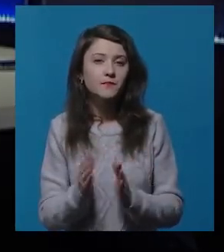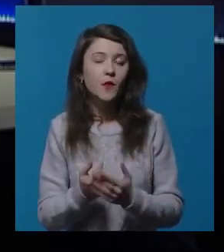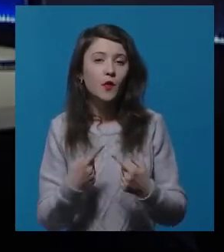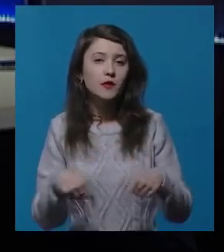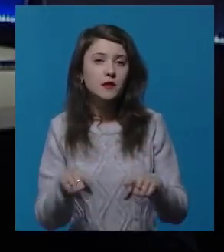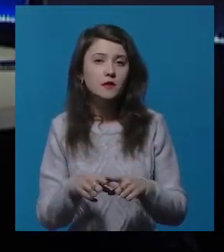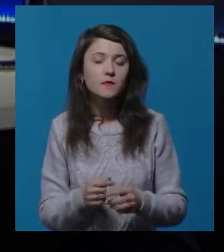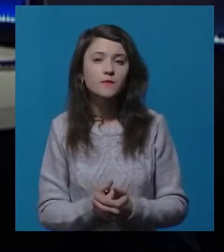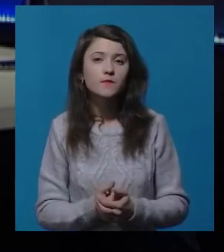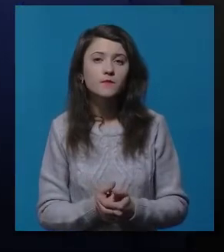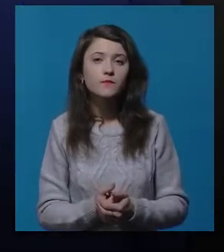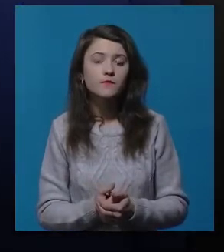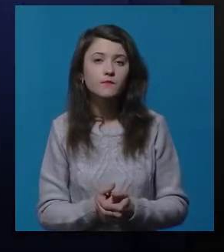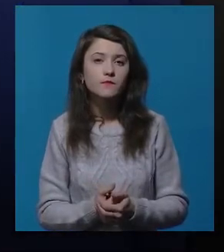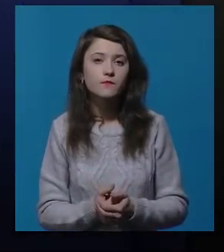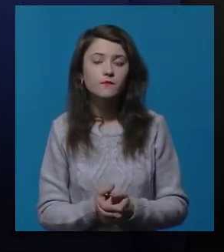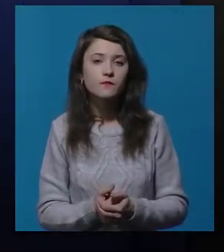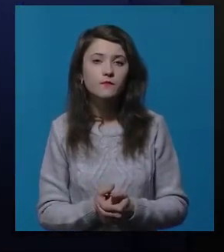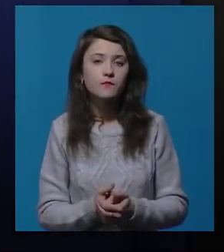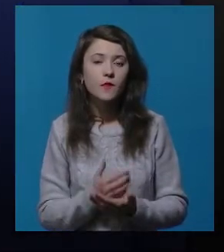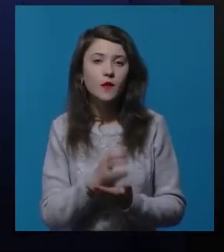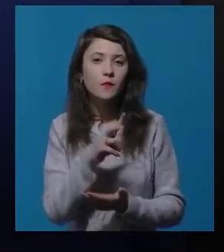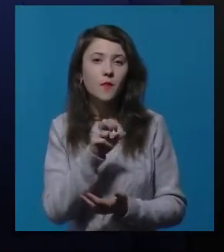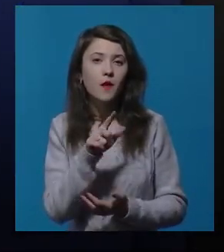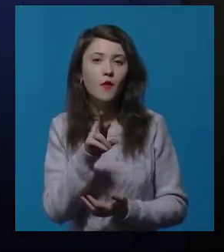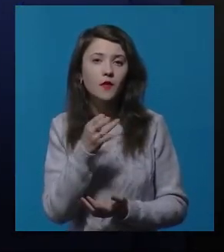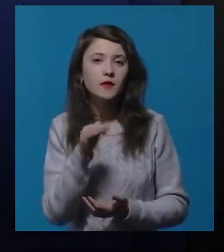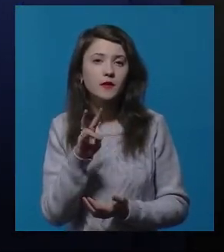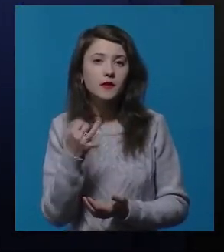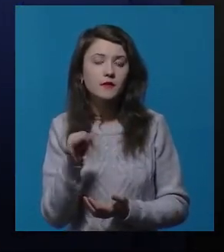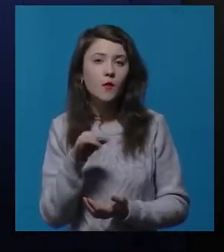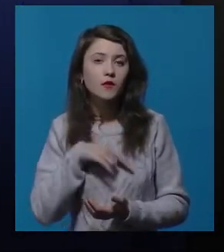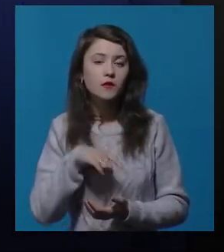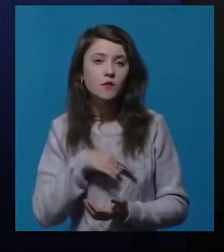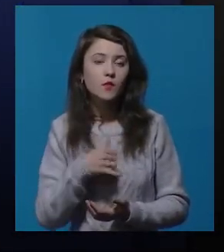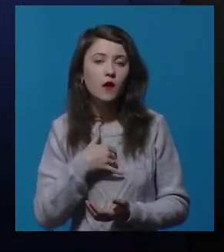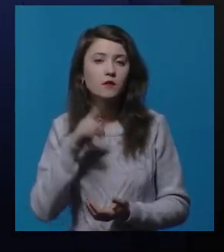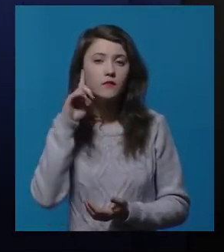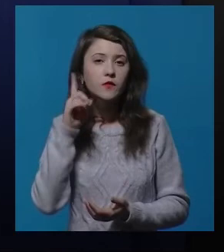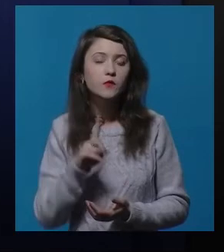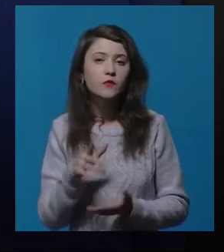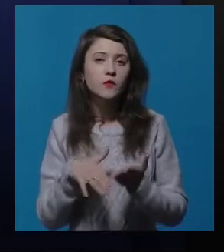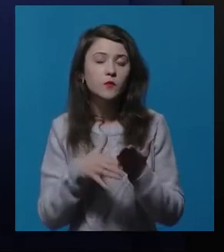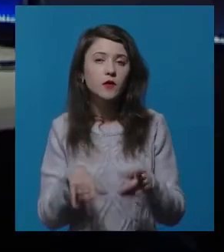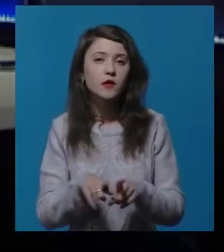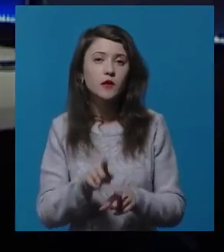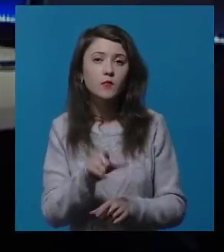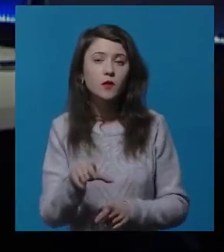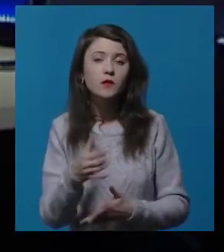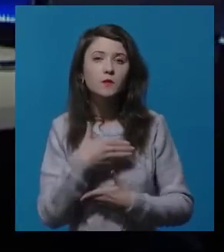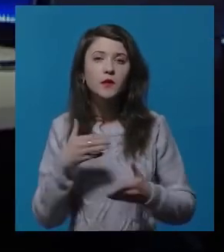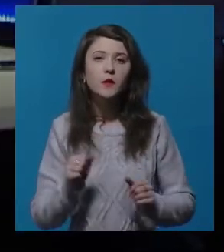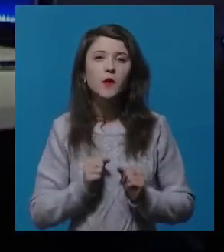організації. Да? Владислав Помарчук, він відомий, ну, у нас, да, він відомий у нас тим, що він допомагає таким людям. І ми